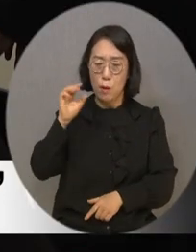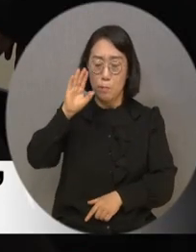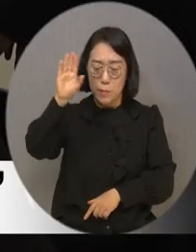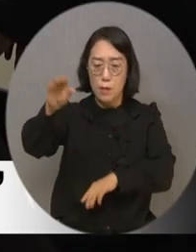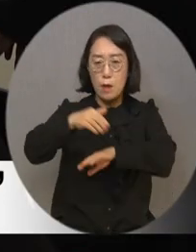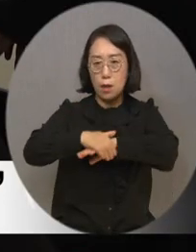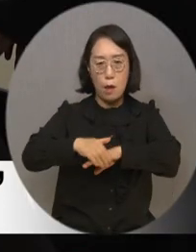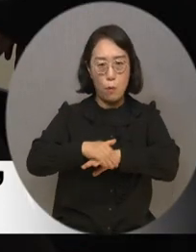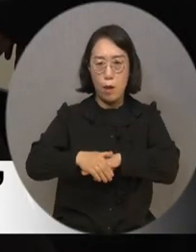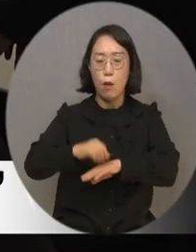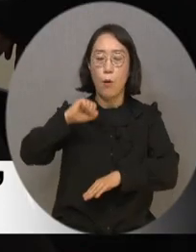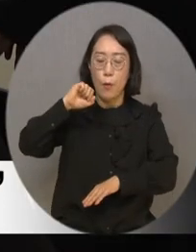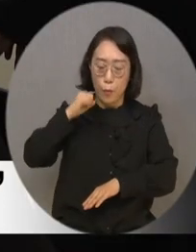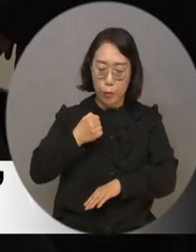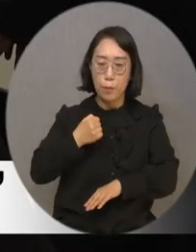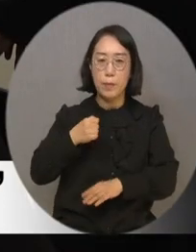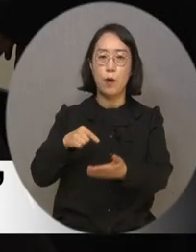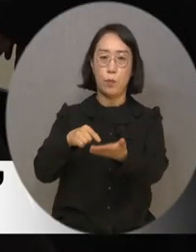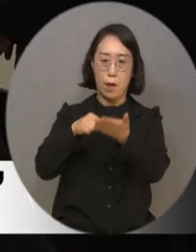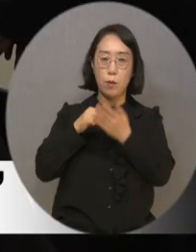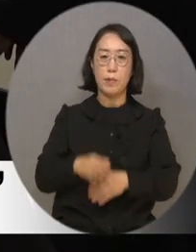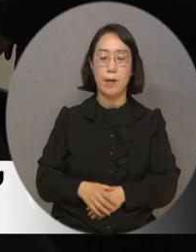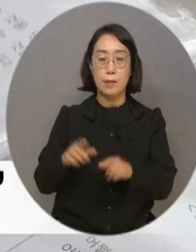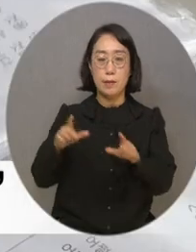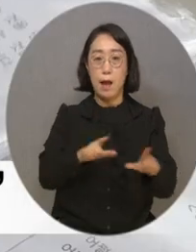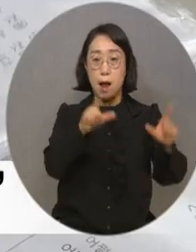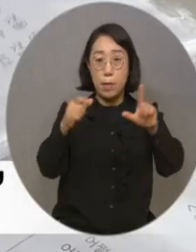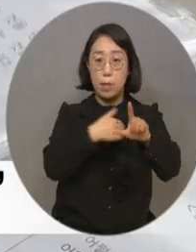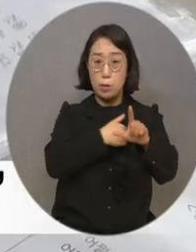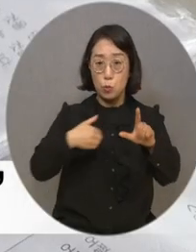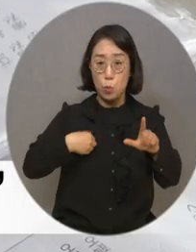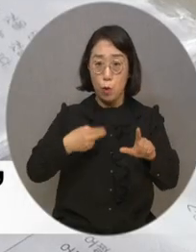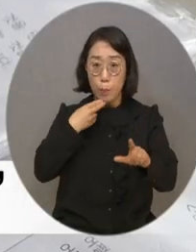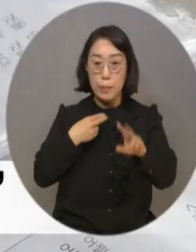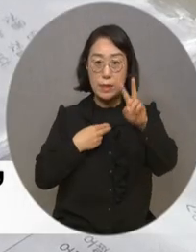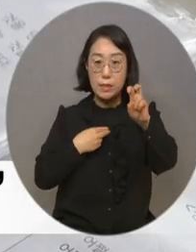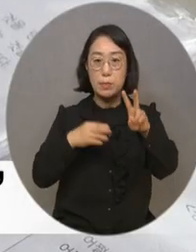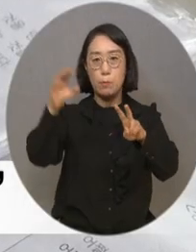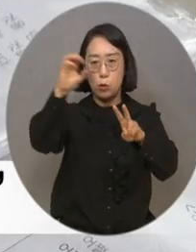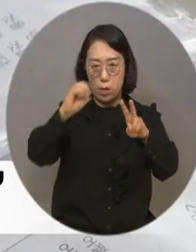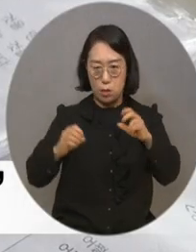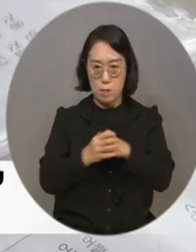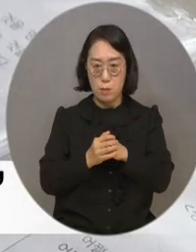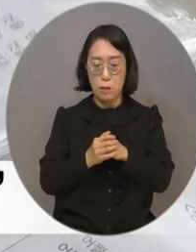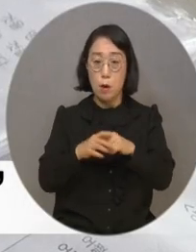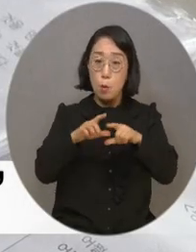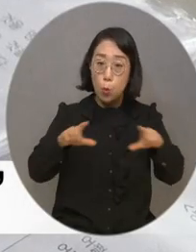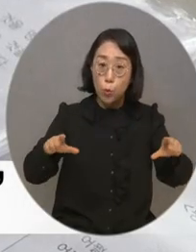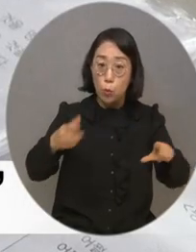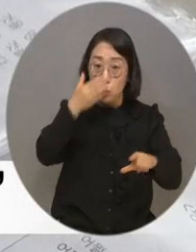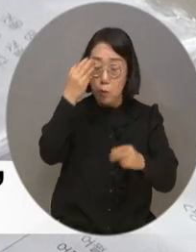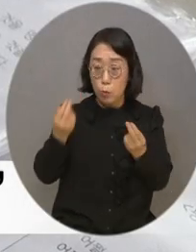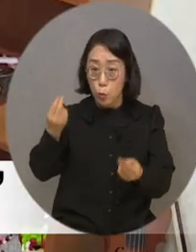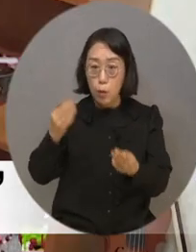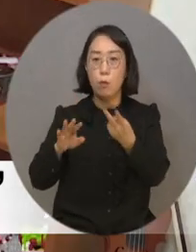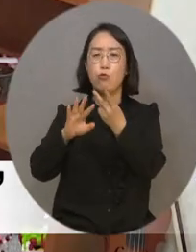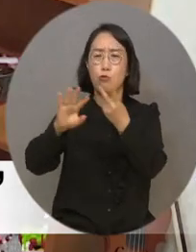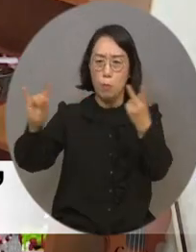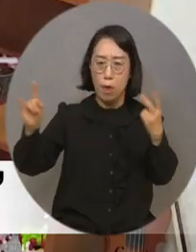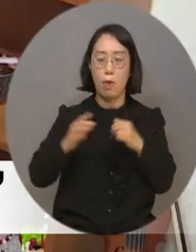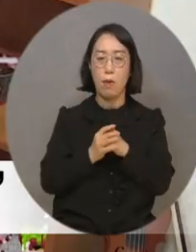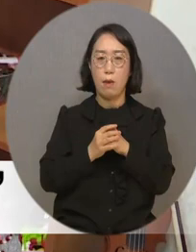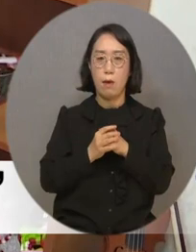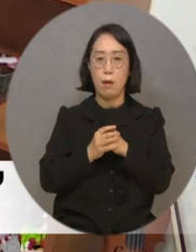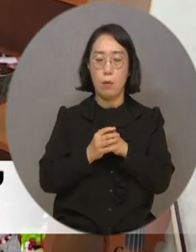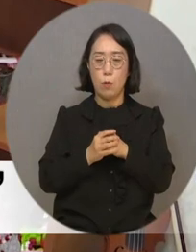데에도 어려움을 겪고 있었습니다. 삶에 불만족한다는 응답이 22%로 일반 청년의 2배 이상이었고